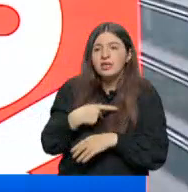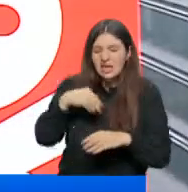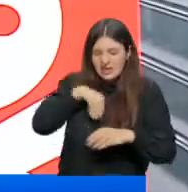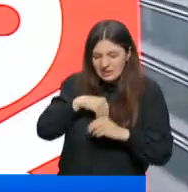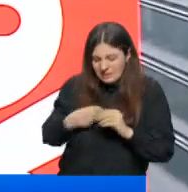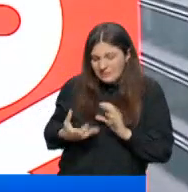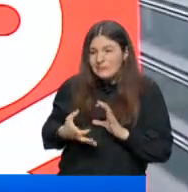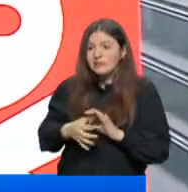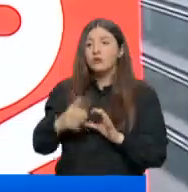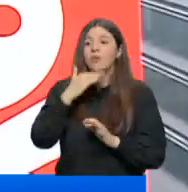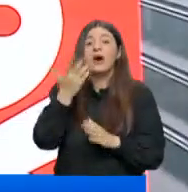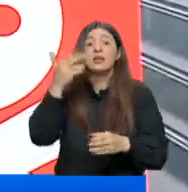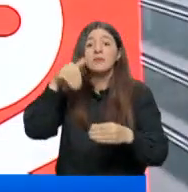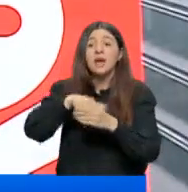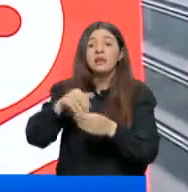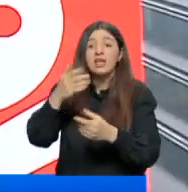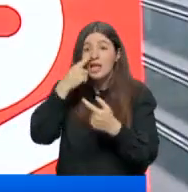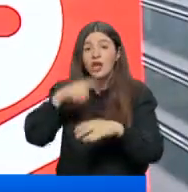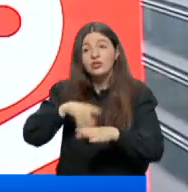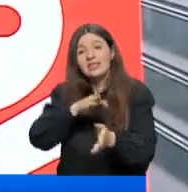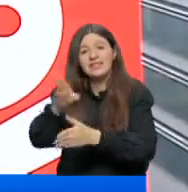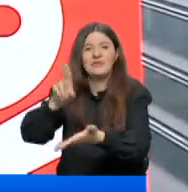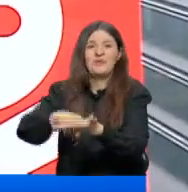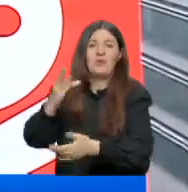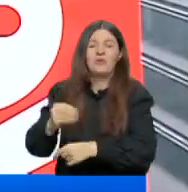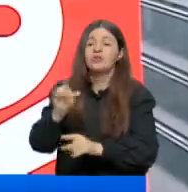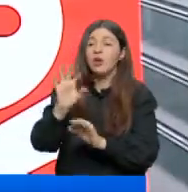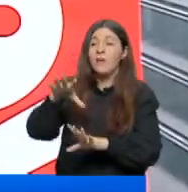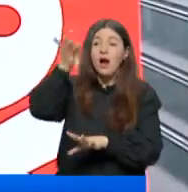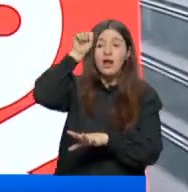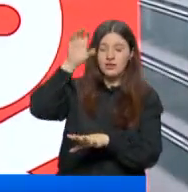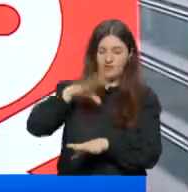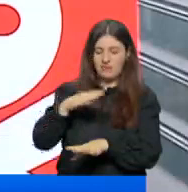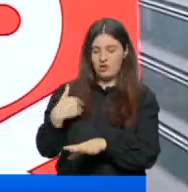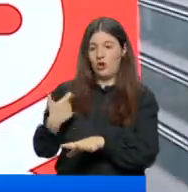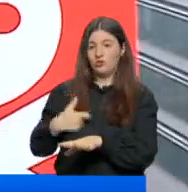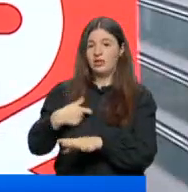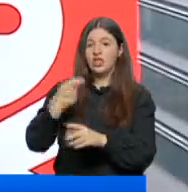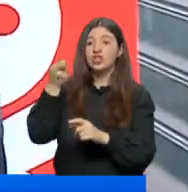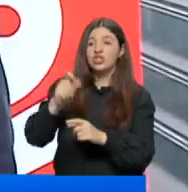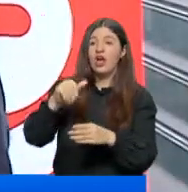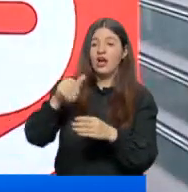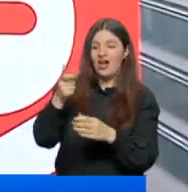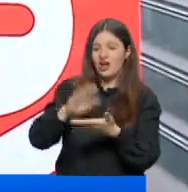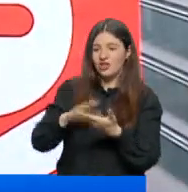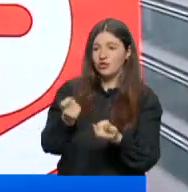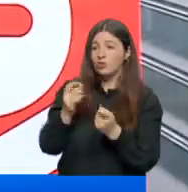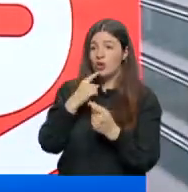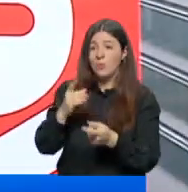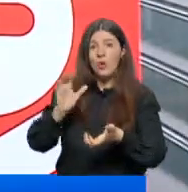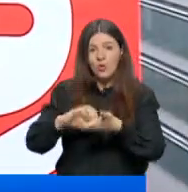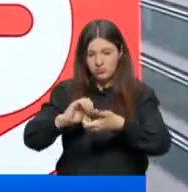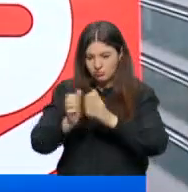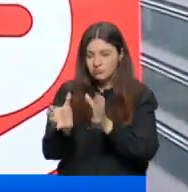İçsellik kuramadınız bizimle. Hangi partiye yönelirseniz oraya gidin. Yani çünkü şöyle bir algı var. Ben özellikle işçi arkadaşlarla çalışırken hep şunu söylerim.